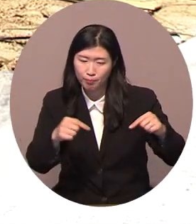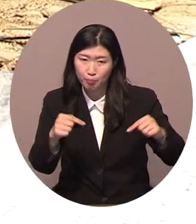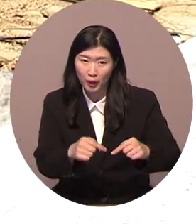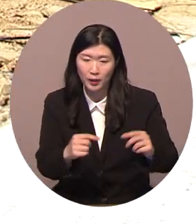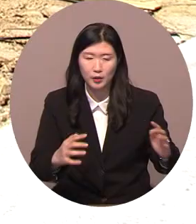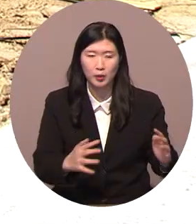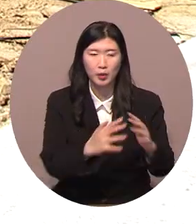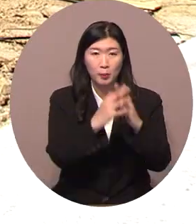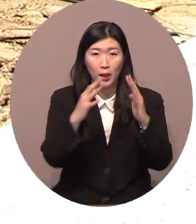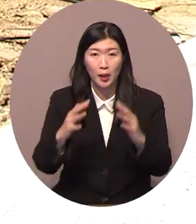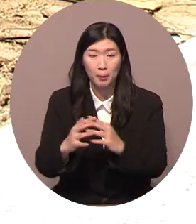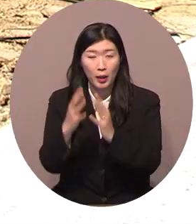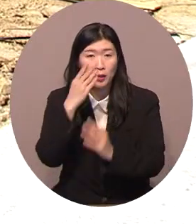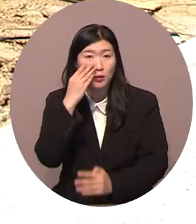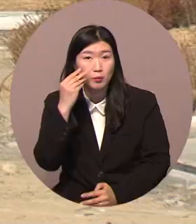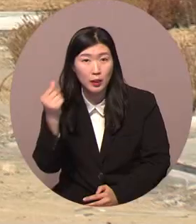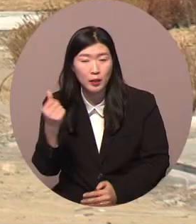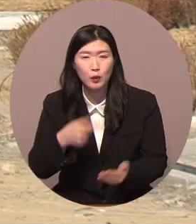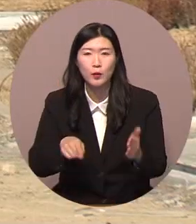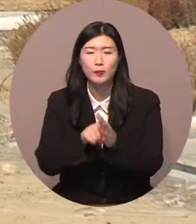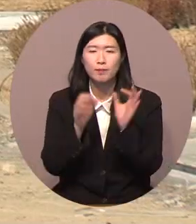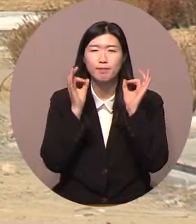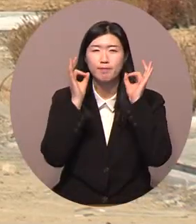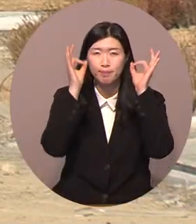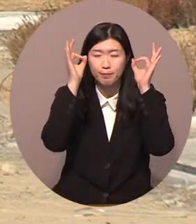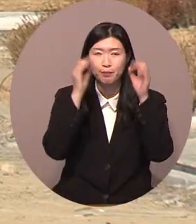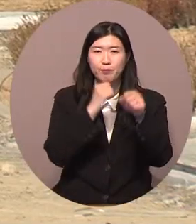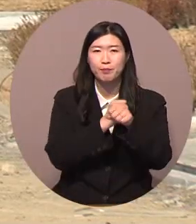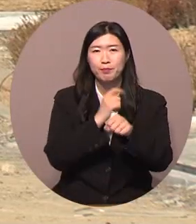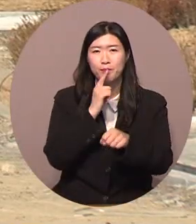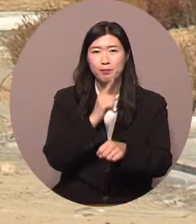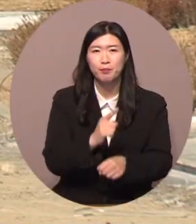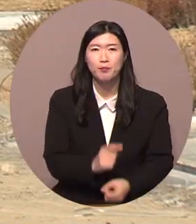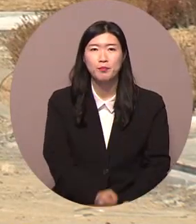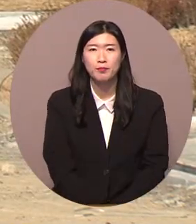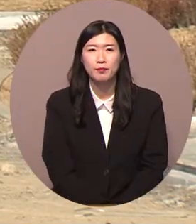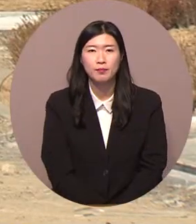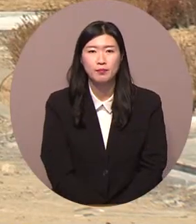사건과 준공 일정을 차질없이 관리하겠다고 덧붙였습니다